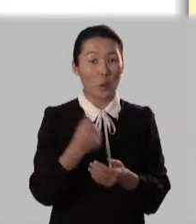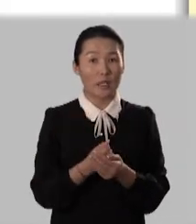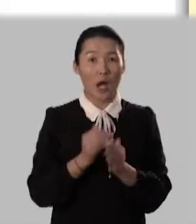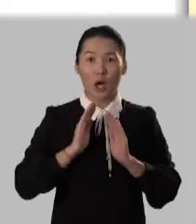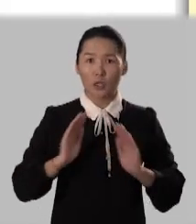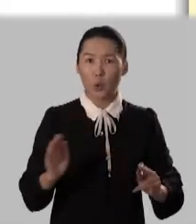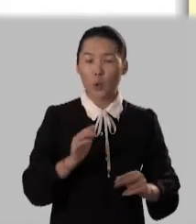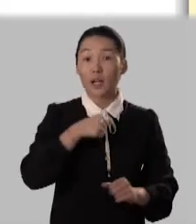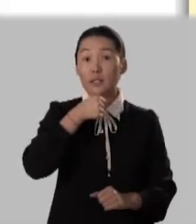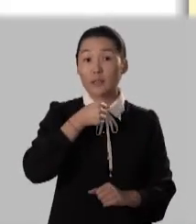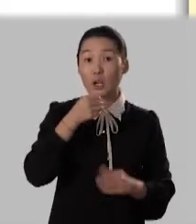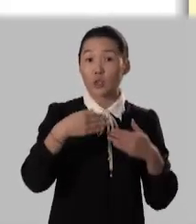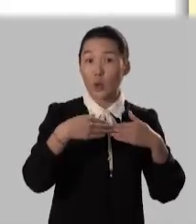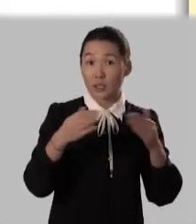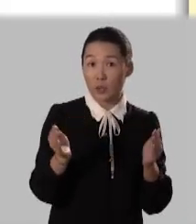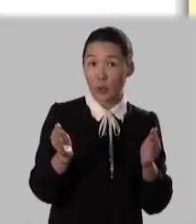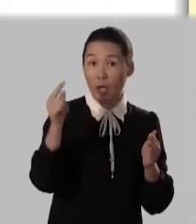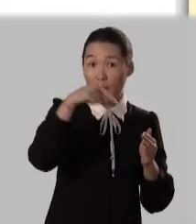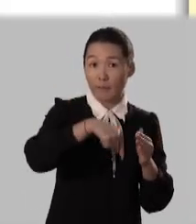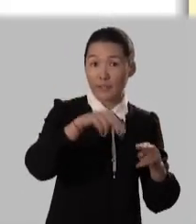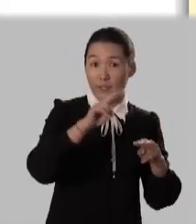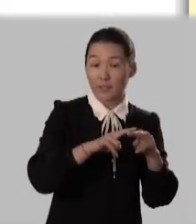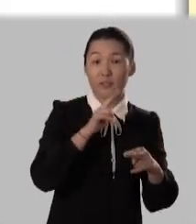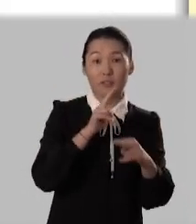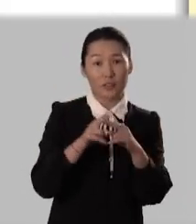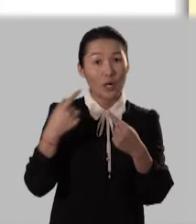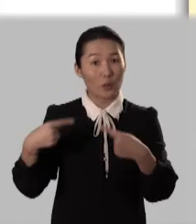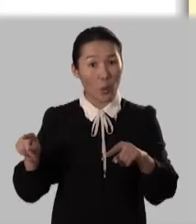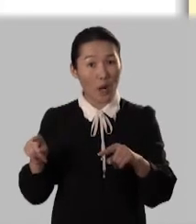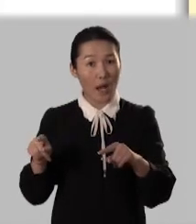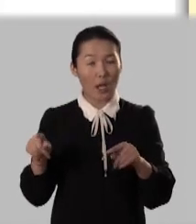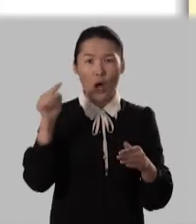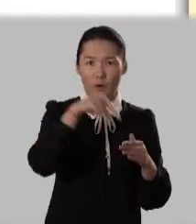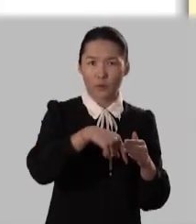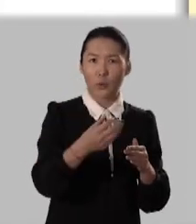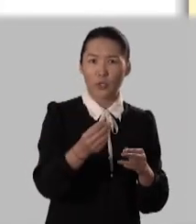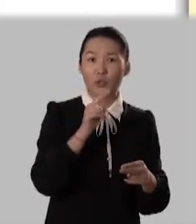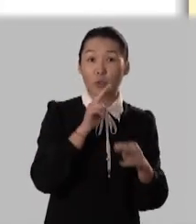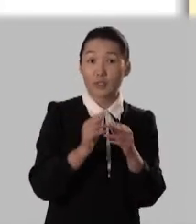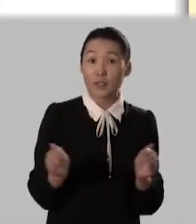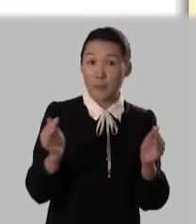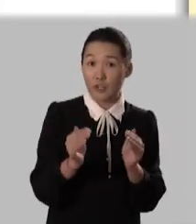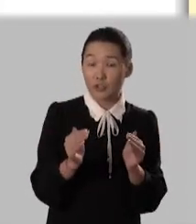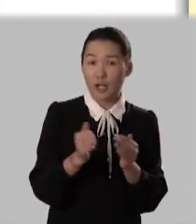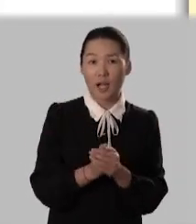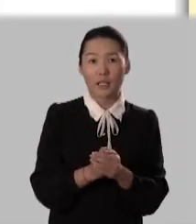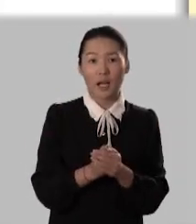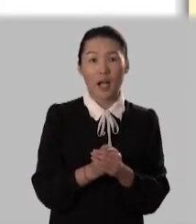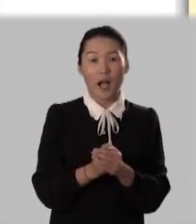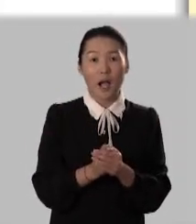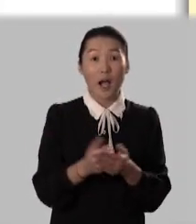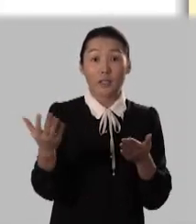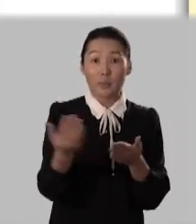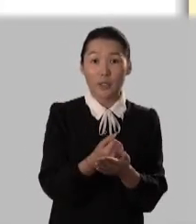старшую открой в ней сидит сестра другая в то еще сестра меньшая доберешься ты до